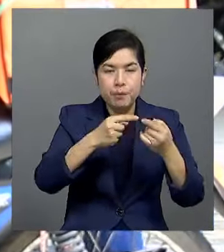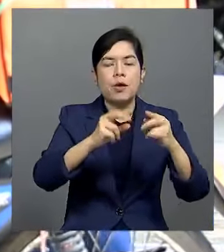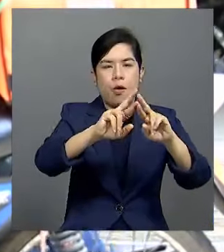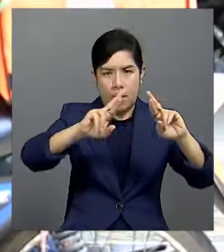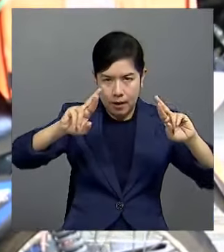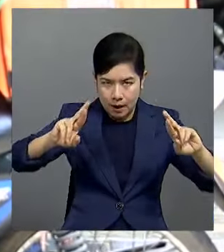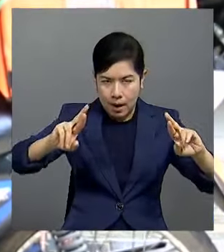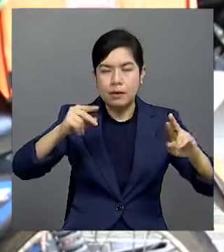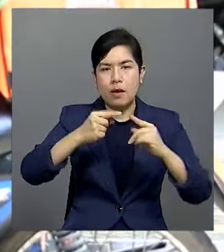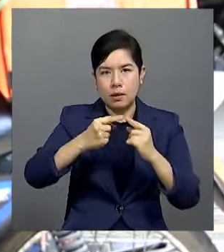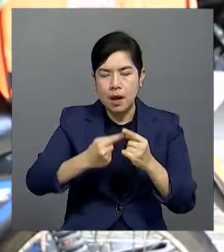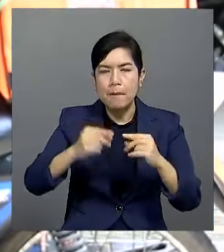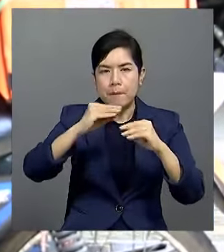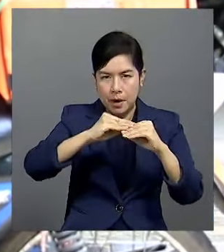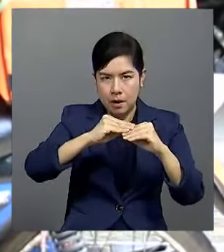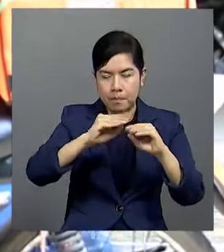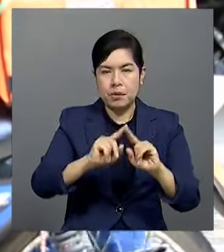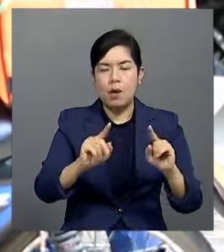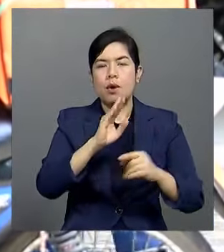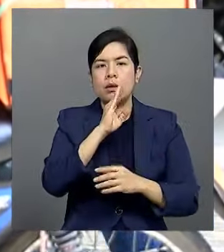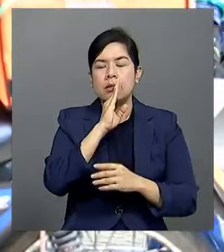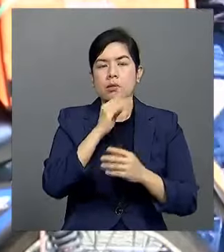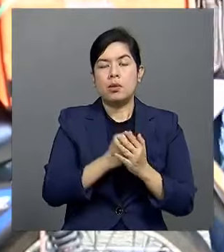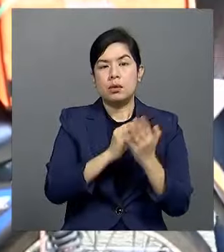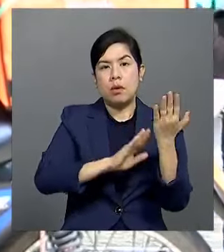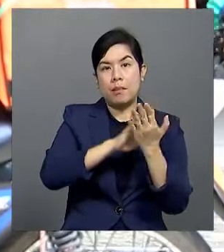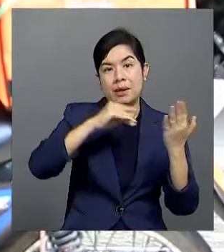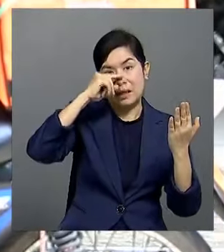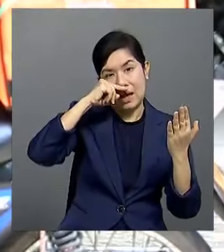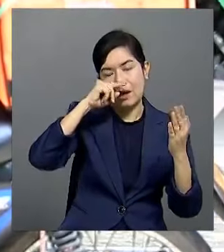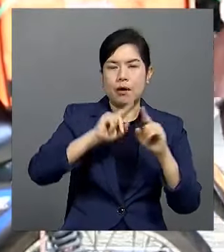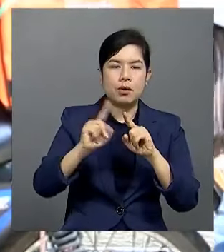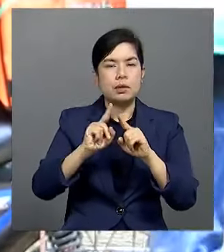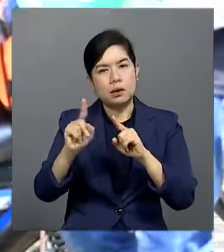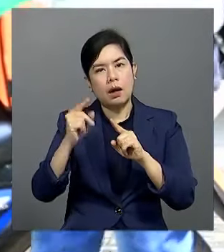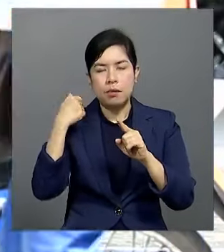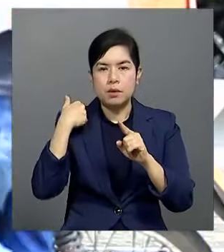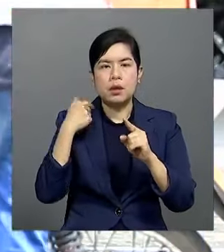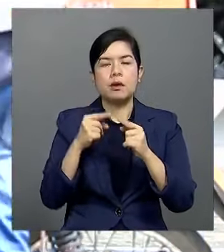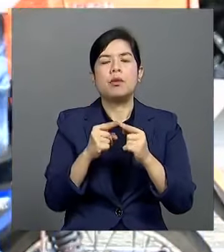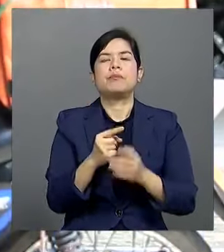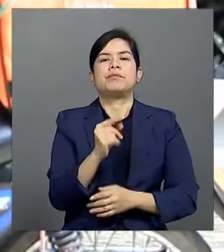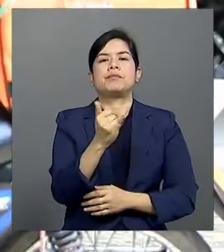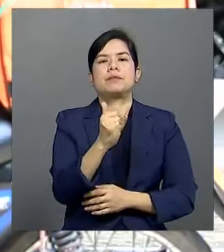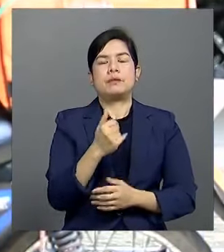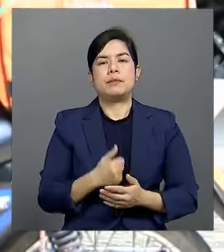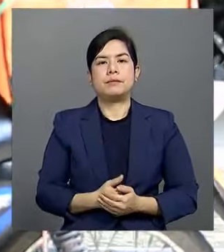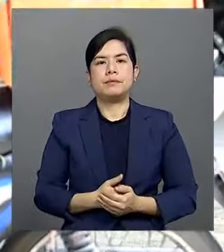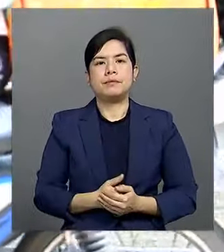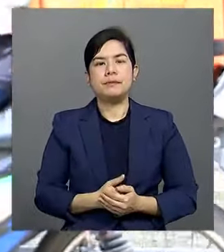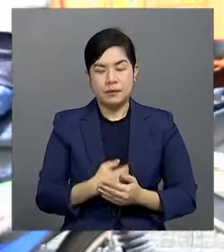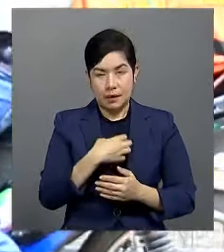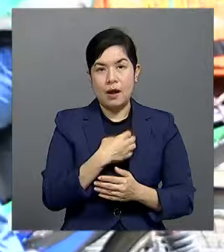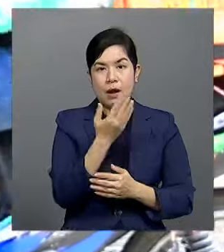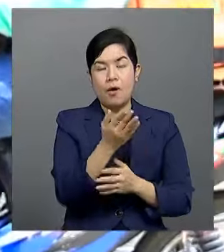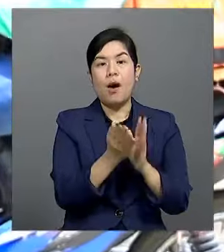ค่ะแต่เมืองไทยเราก็แล้วมันก็แล้วแต่ก็เลยเสนอว่าอันนี้ให้ปรับ default ค่าในระบบใน